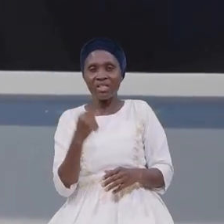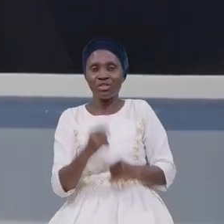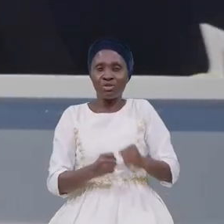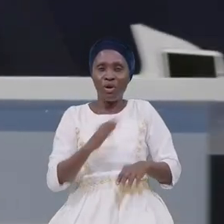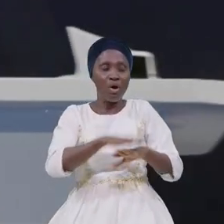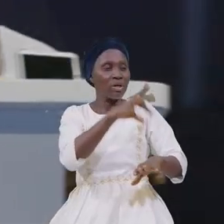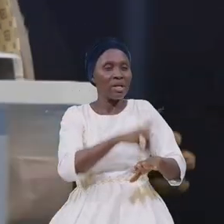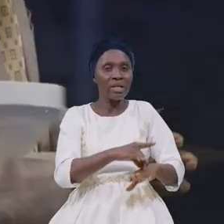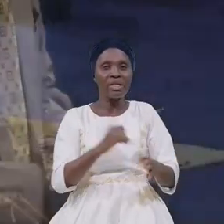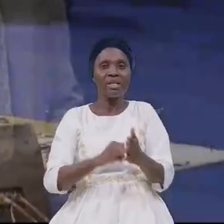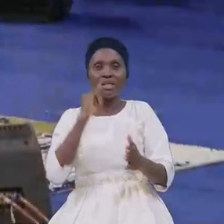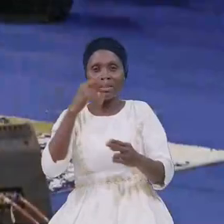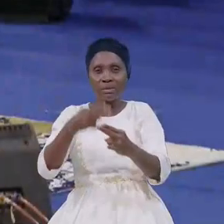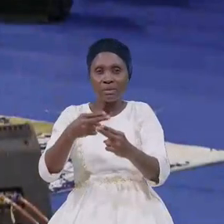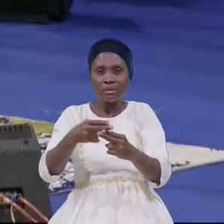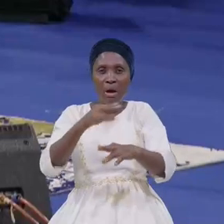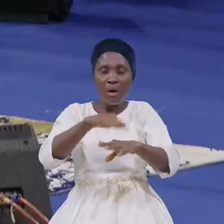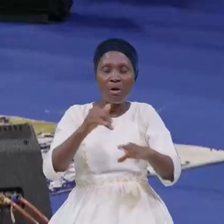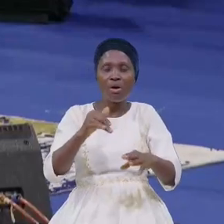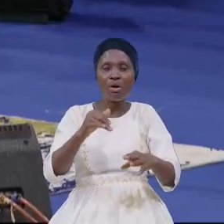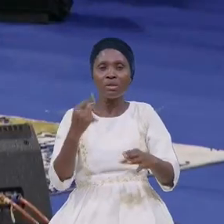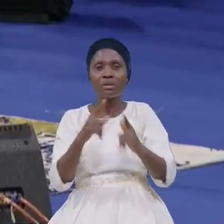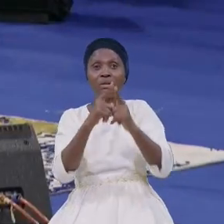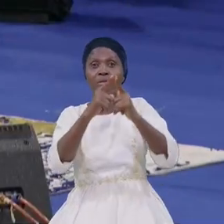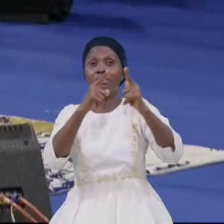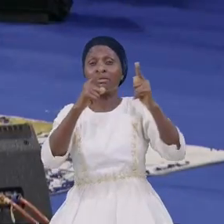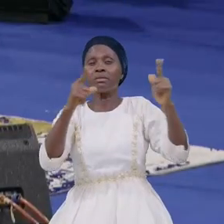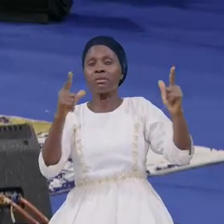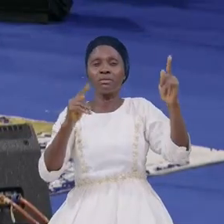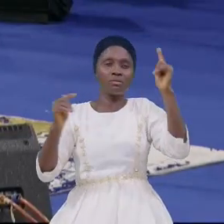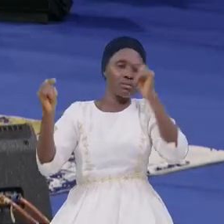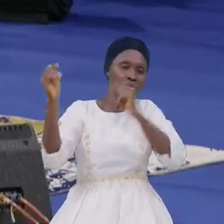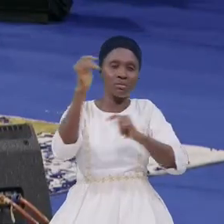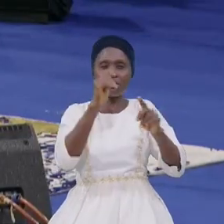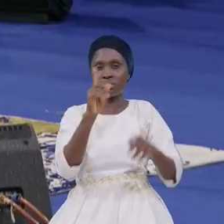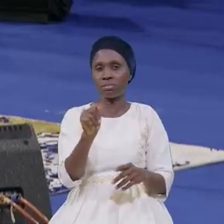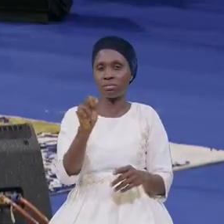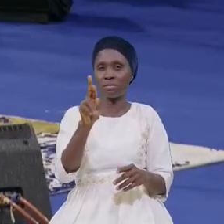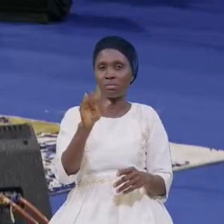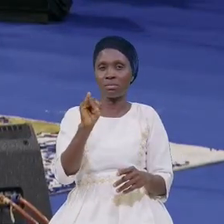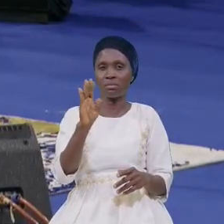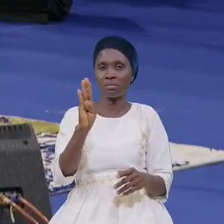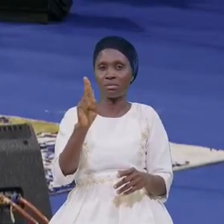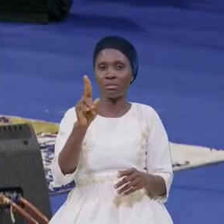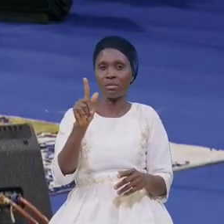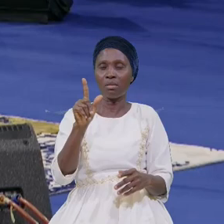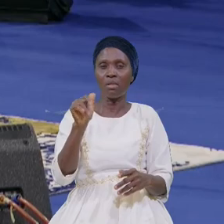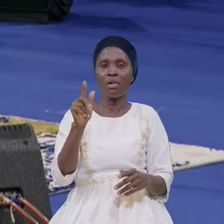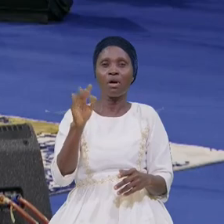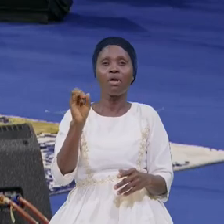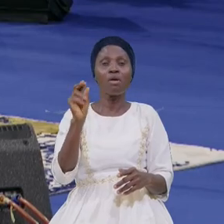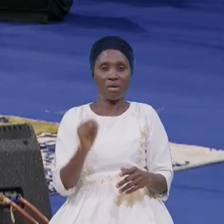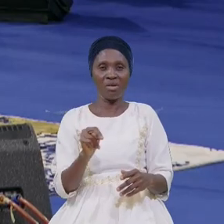Qu'on appelle la grande tribulation, ceux qui vont expérimenter